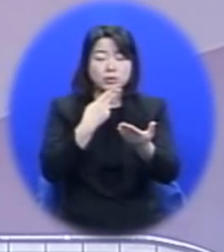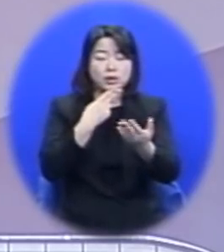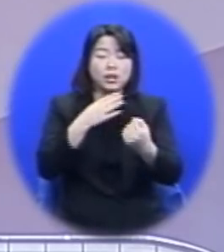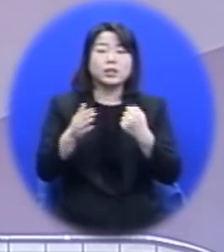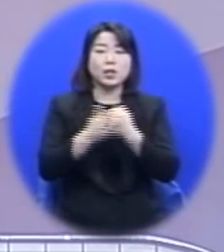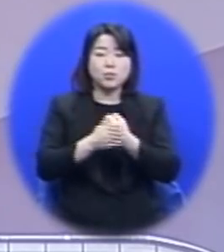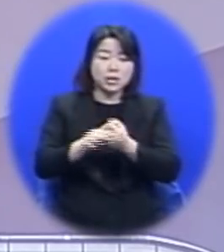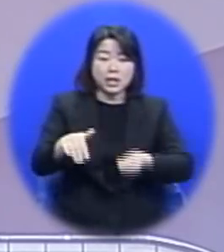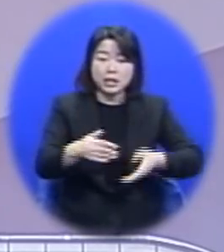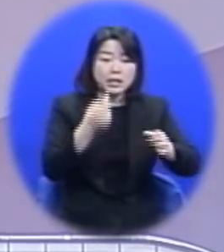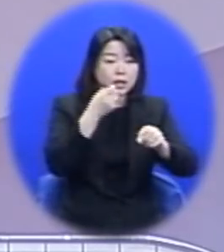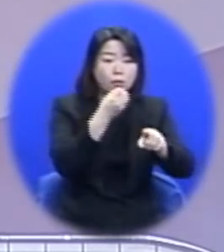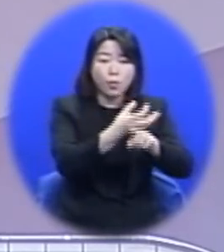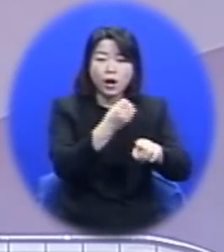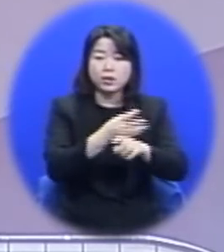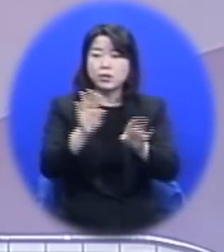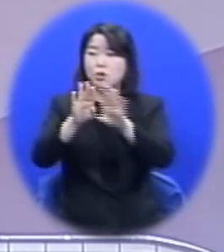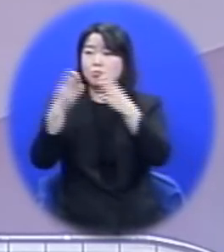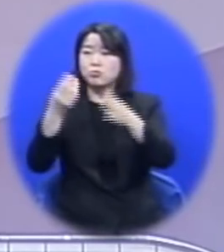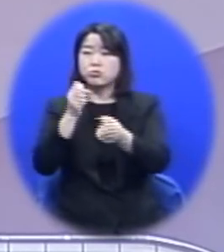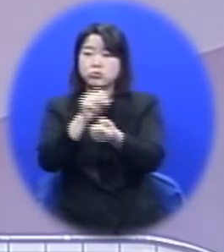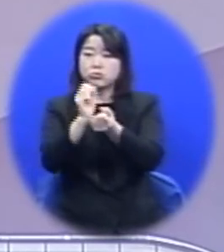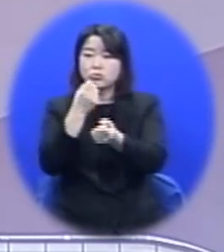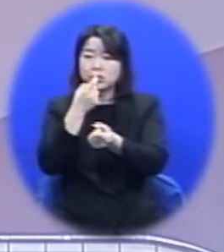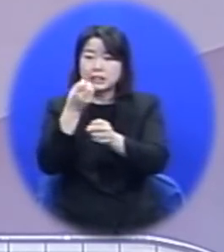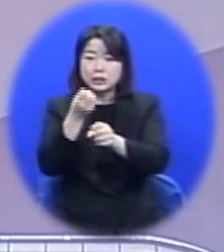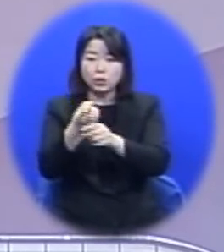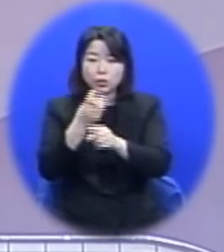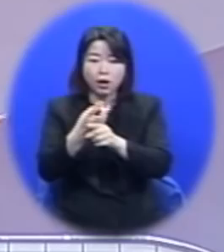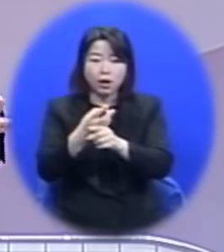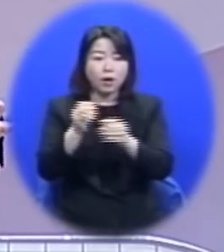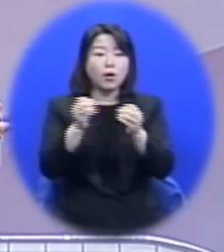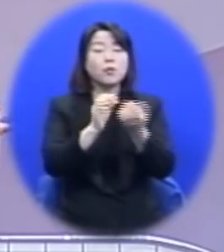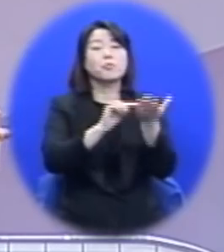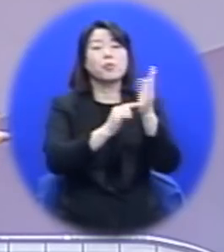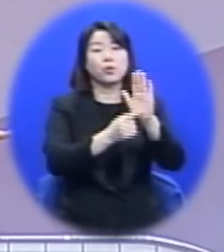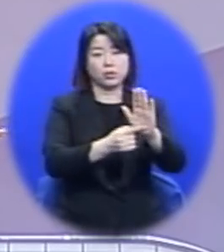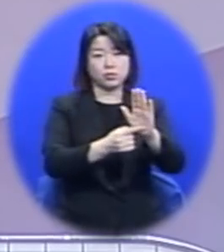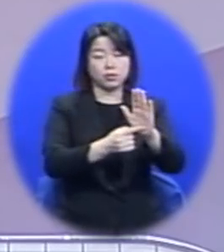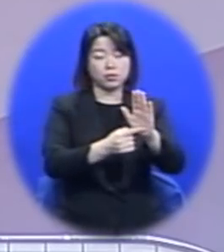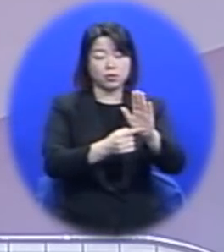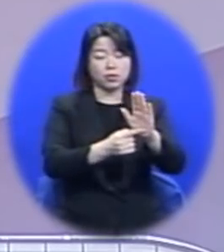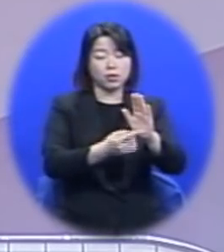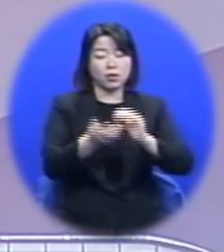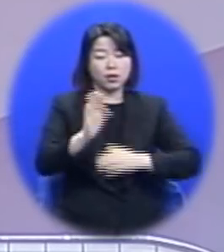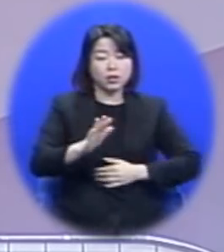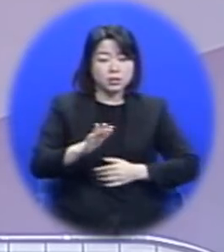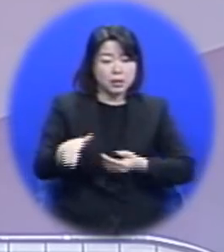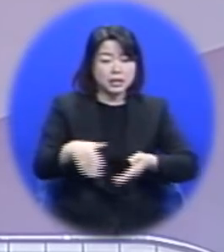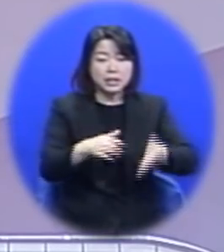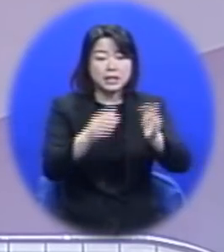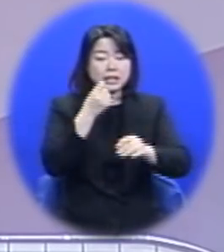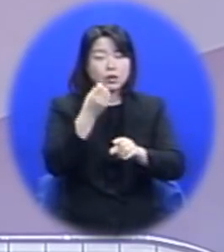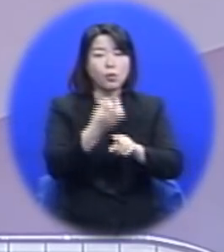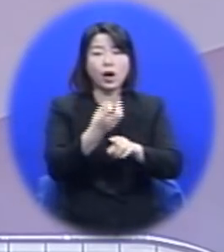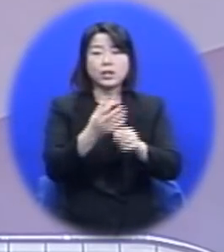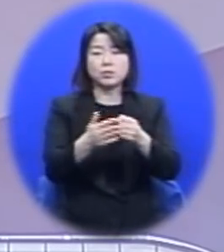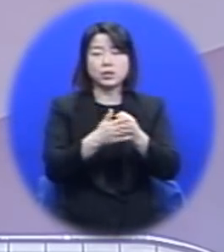이렇게 표현한 것밖에 아니지 길바닥이 황금이기 때문에 천국이 영화로운 건